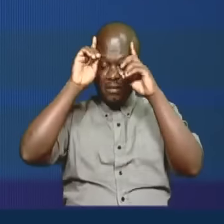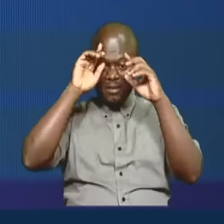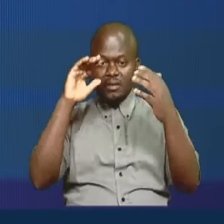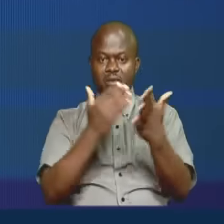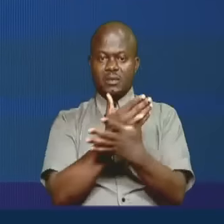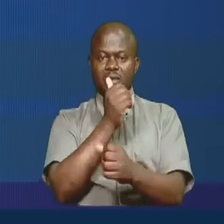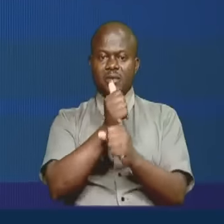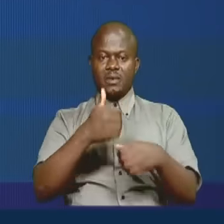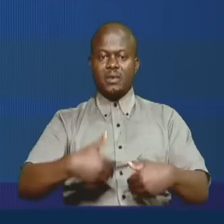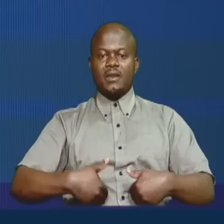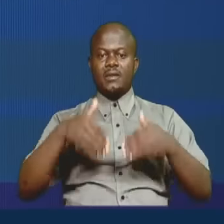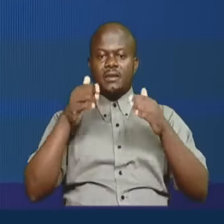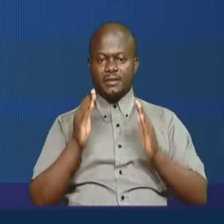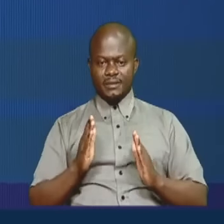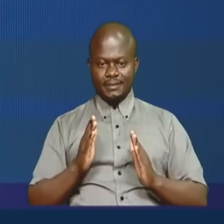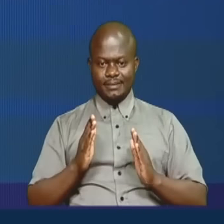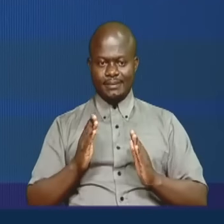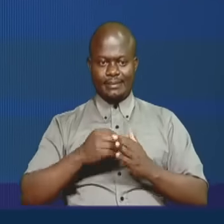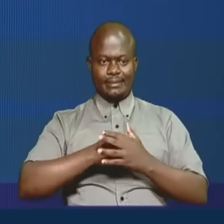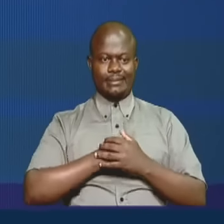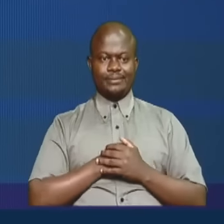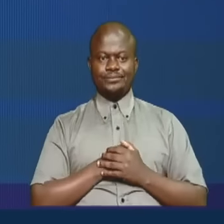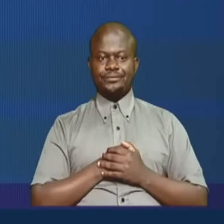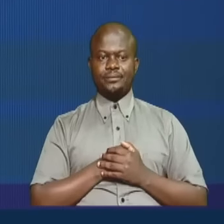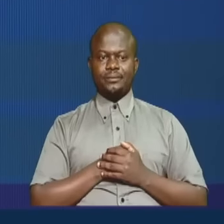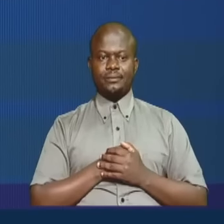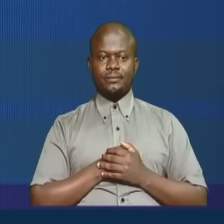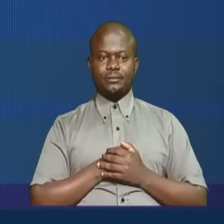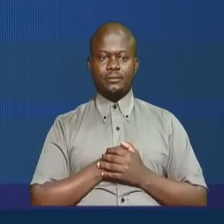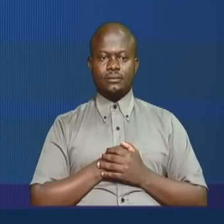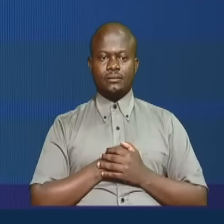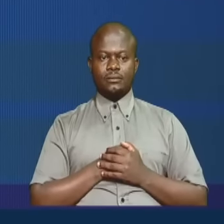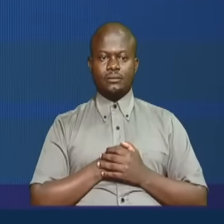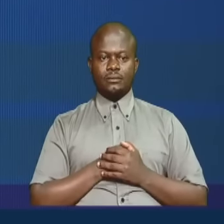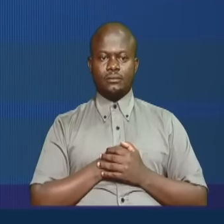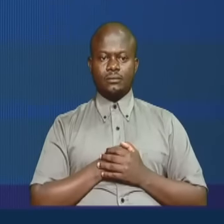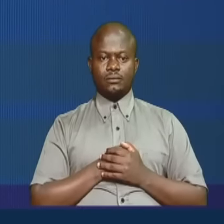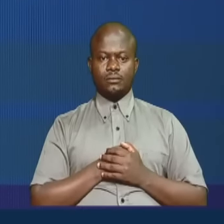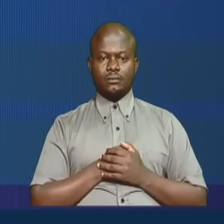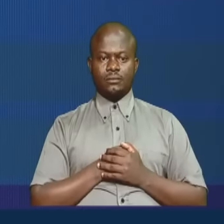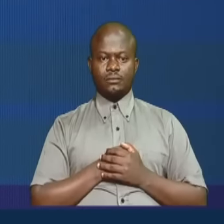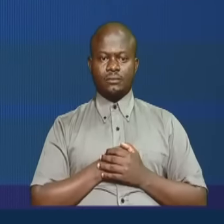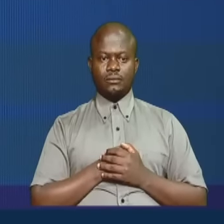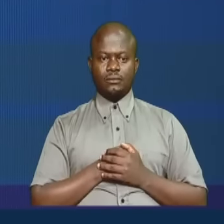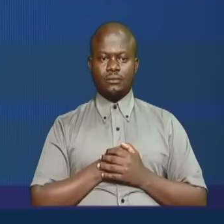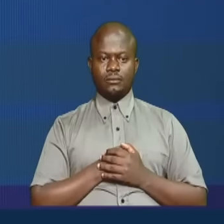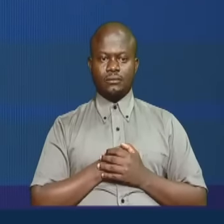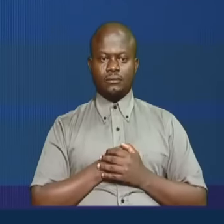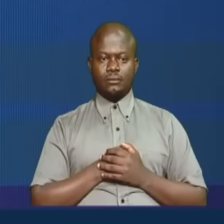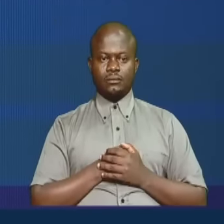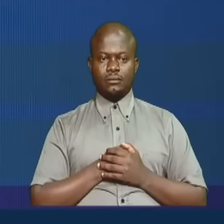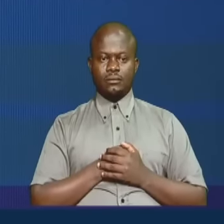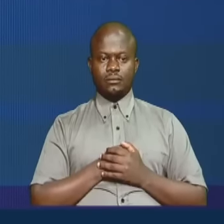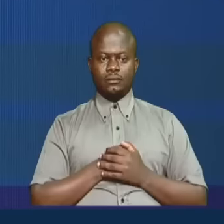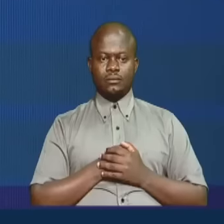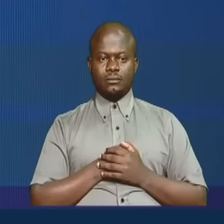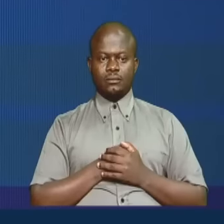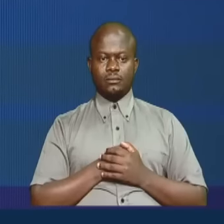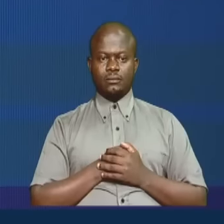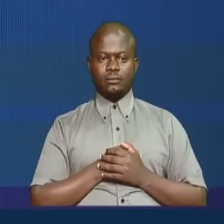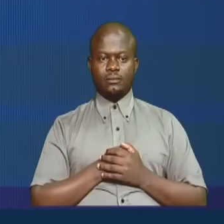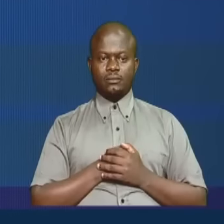bikorwa n'urubyiruko. Neglected, ignored the young people. Most innovation that's